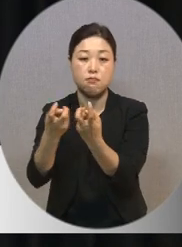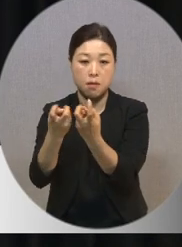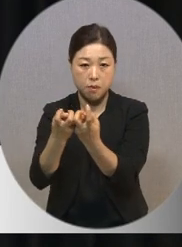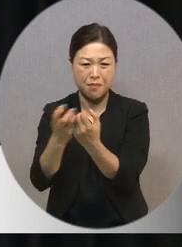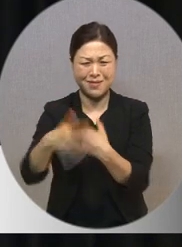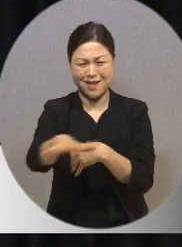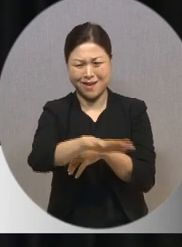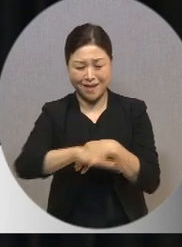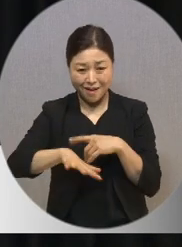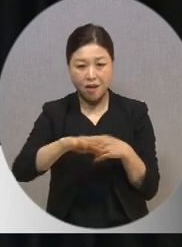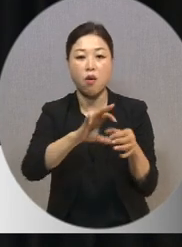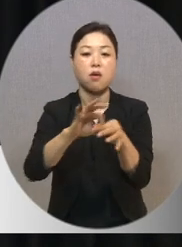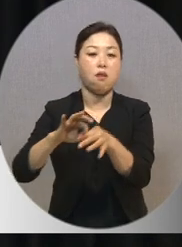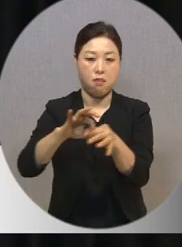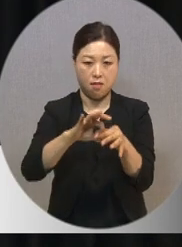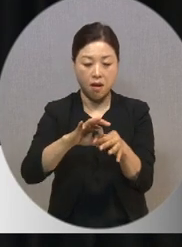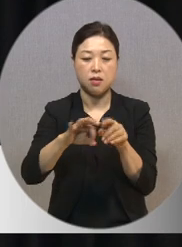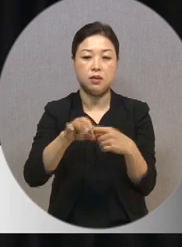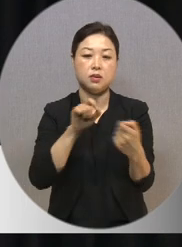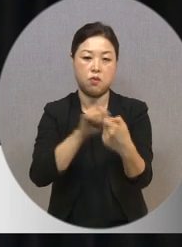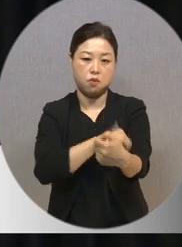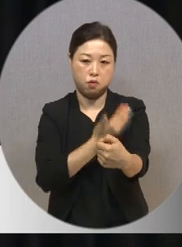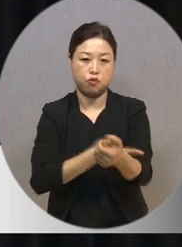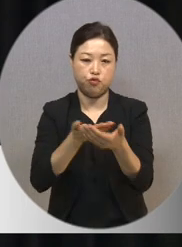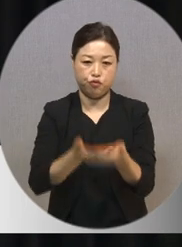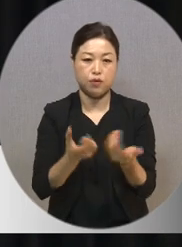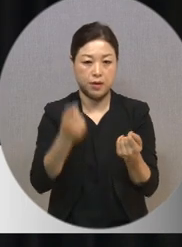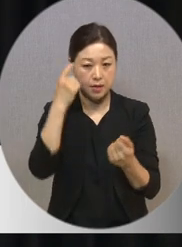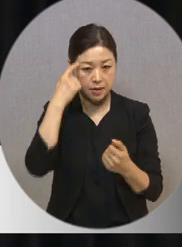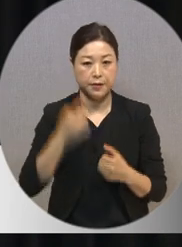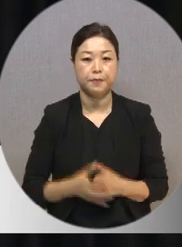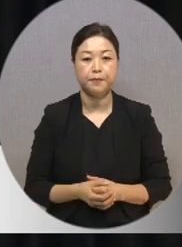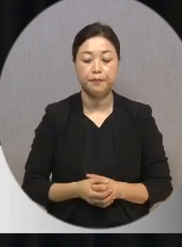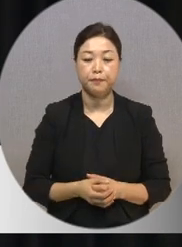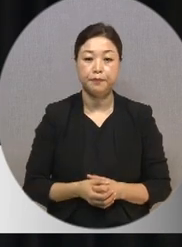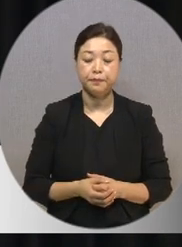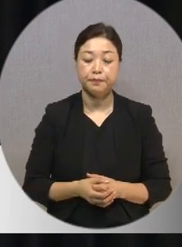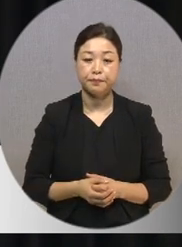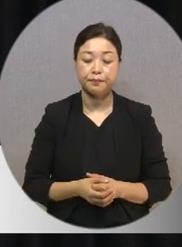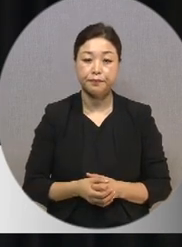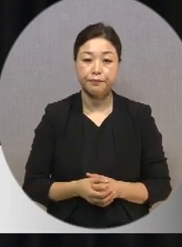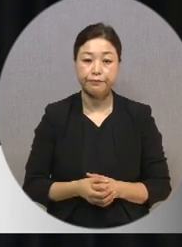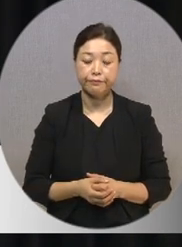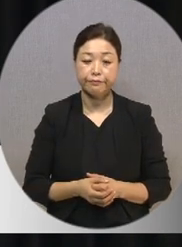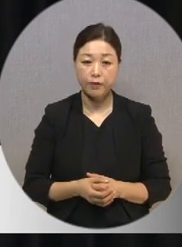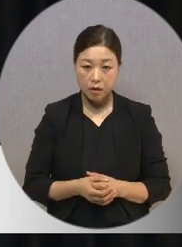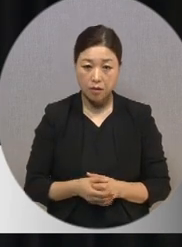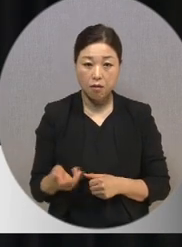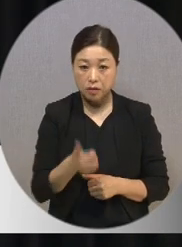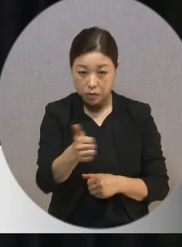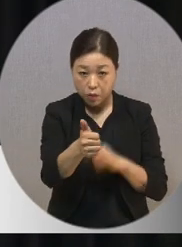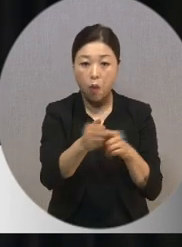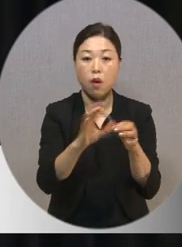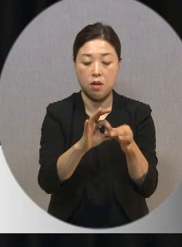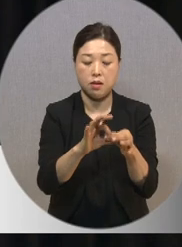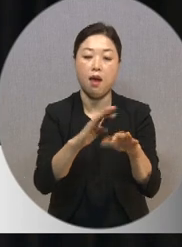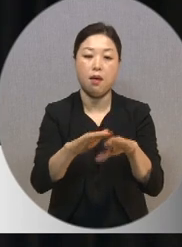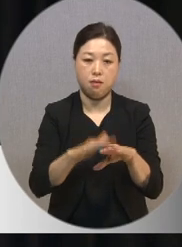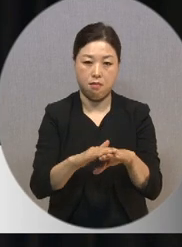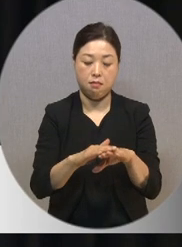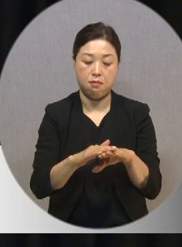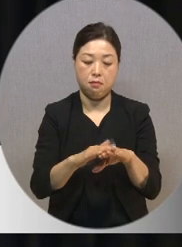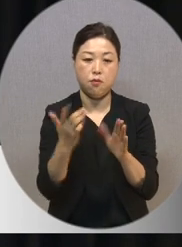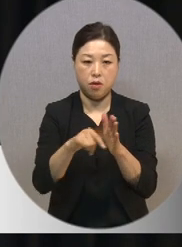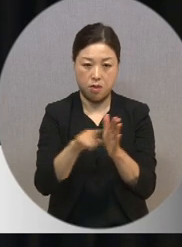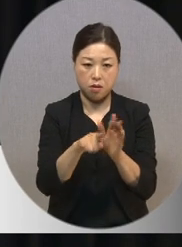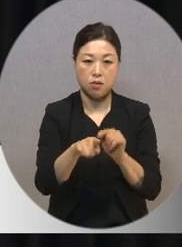다 아우르는 좀 포괄적 접근권이 중요하다고 생각을 하고 있습니다. 그래서 이런 부분 관련해서 필요한 법안들 그리고